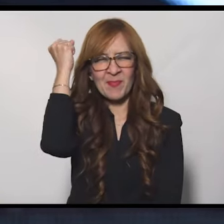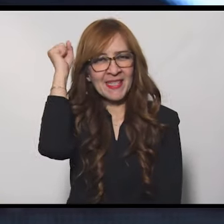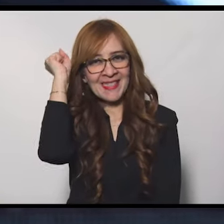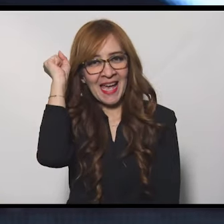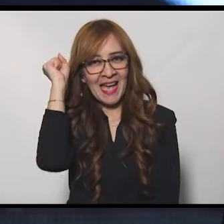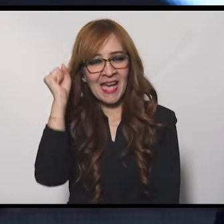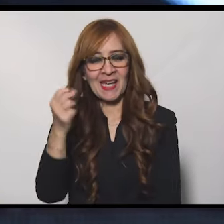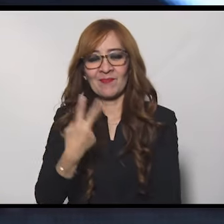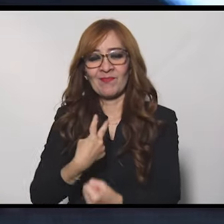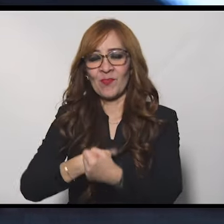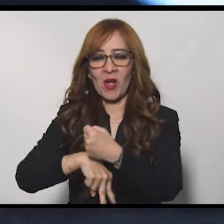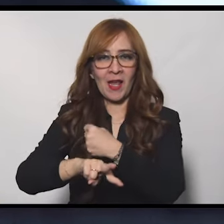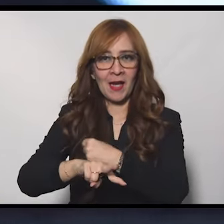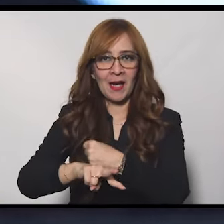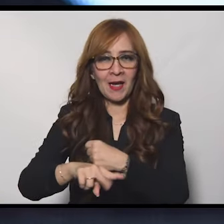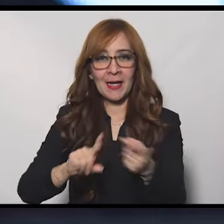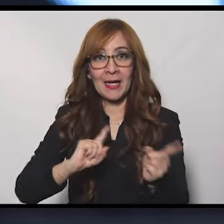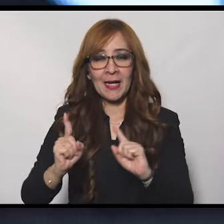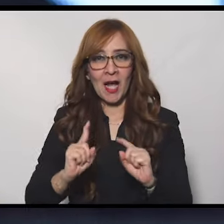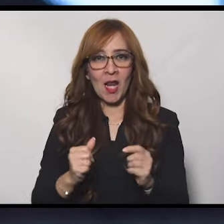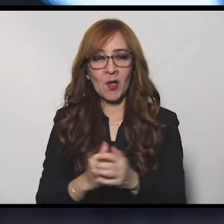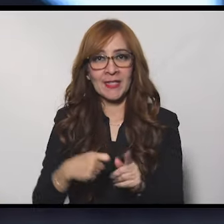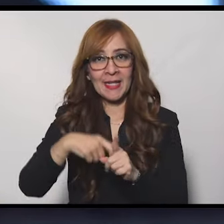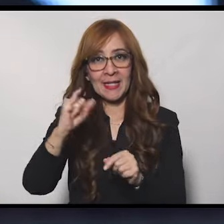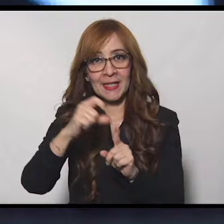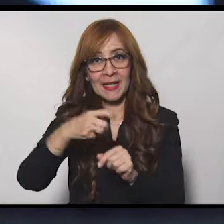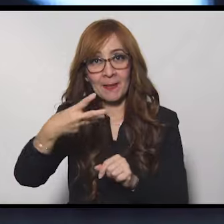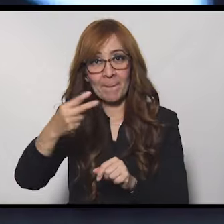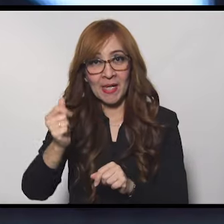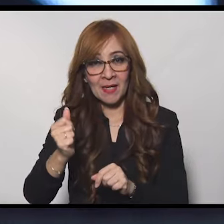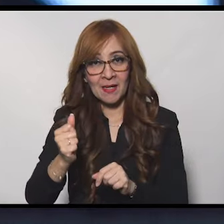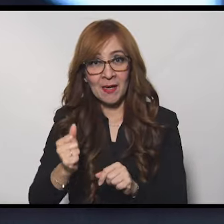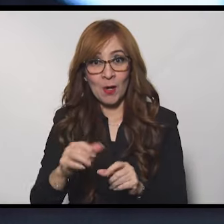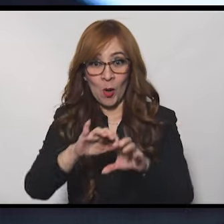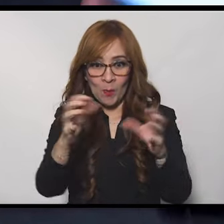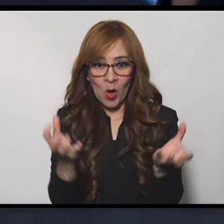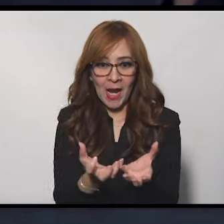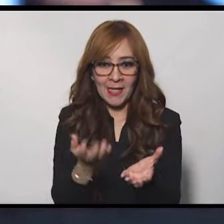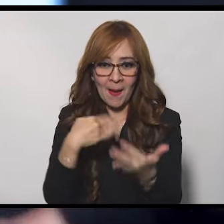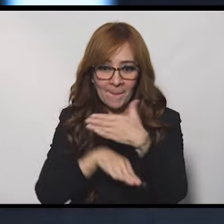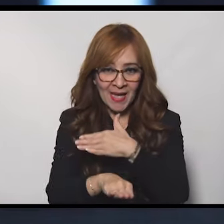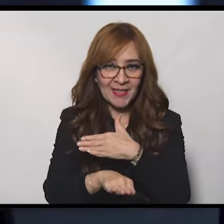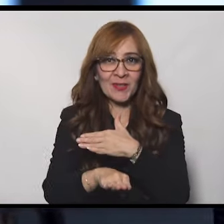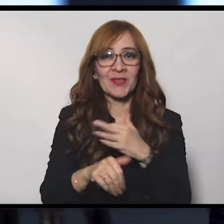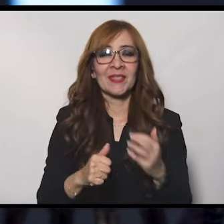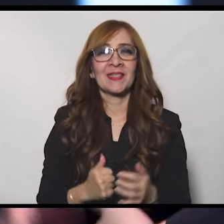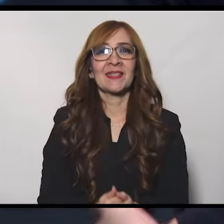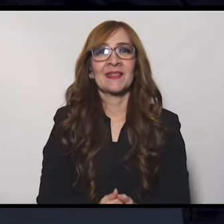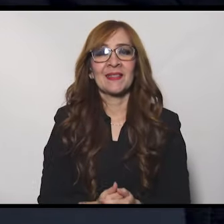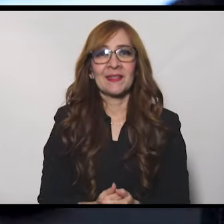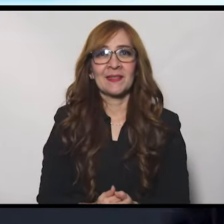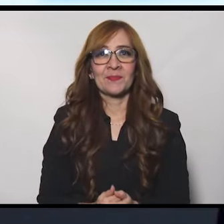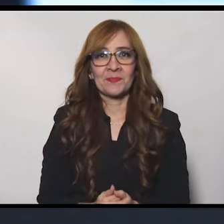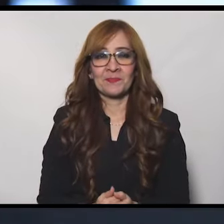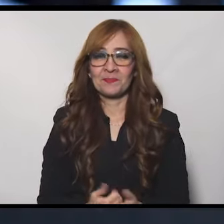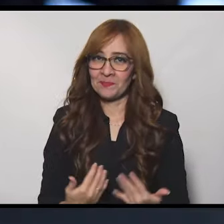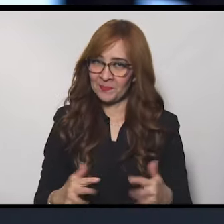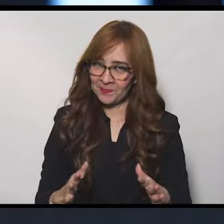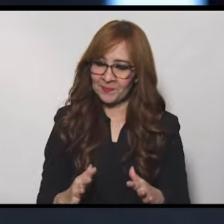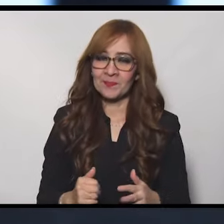Pemain sepak bola. Kalau jadi kiper, bolanya masuk terus. Terus, seiring berjalan